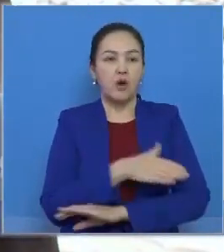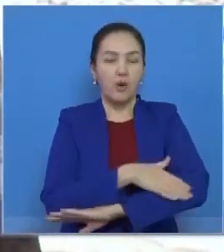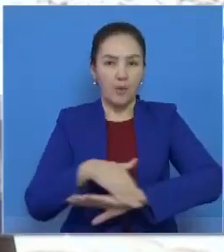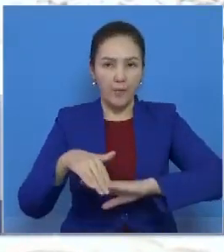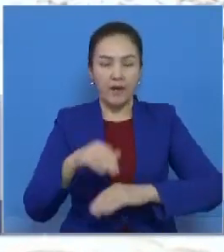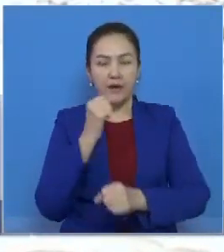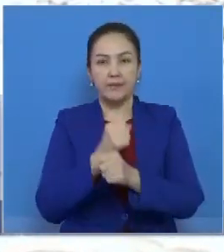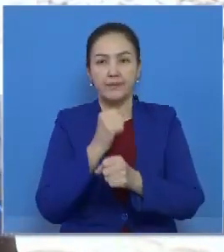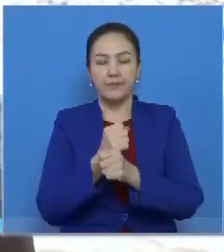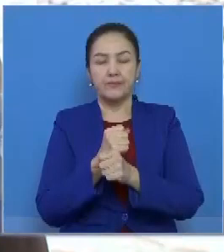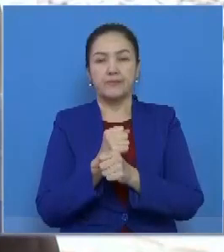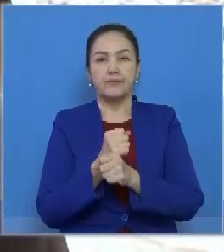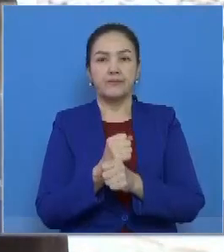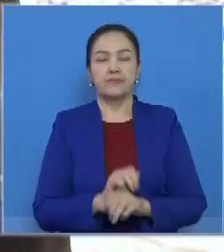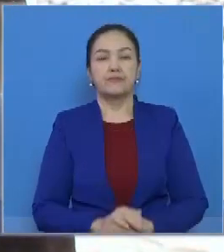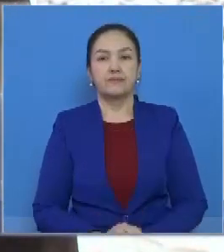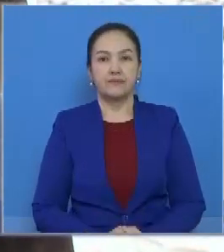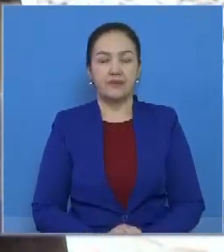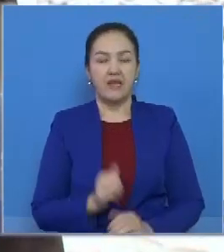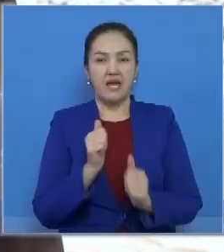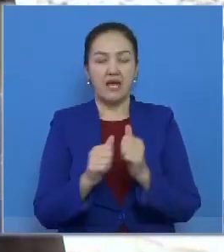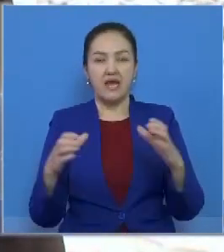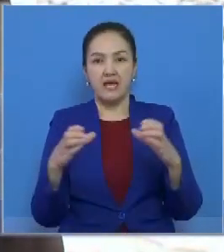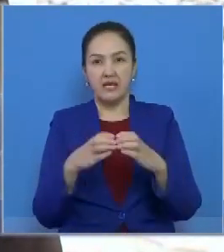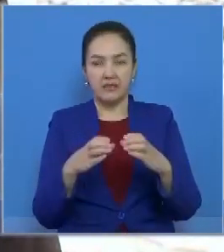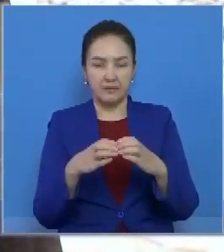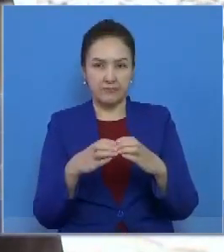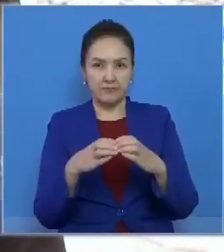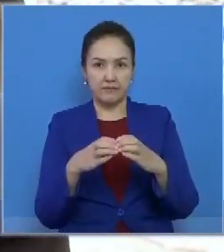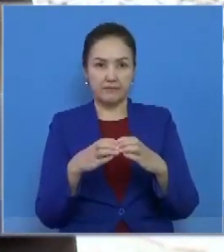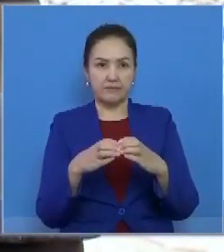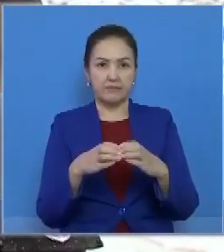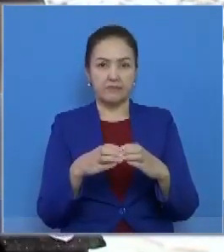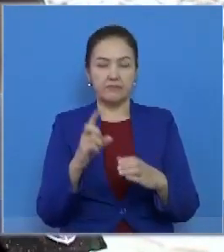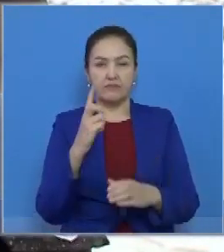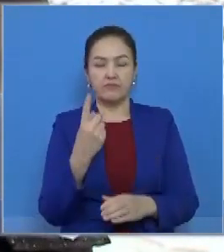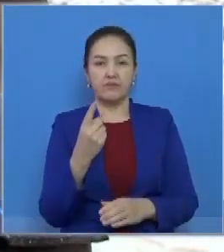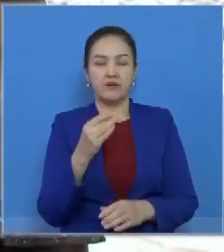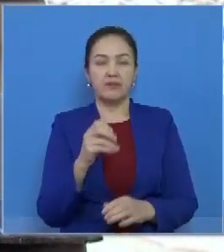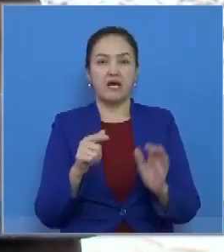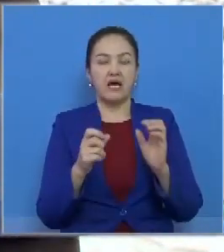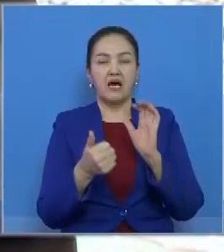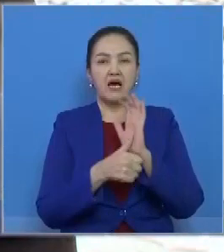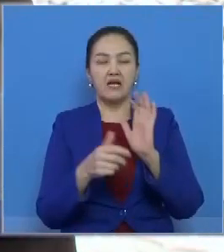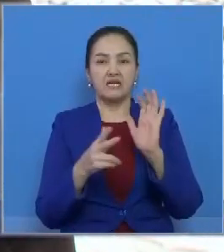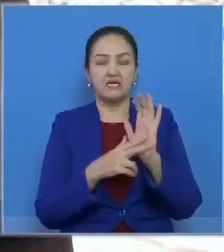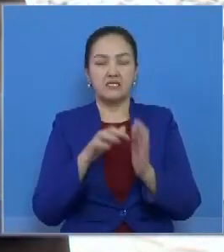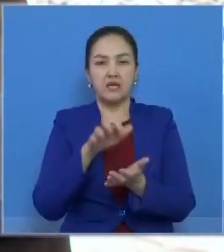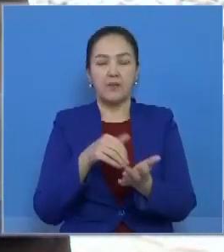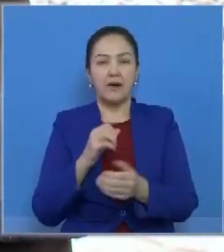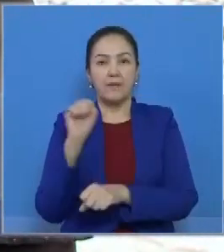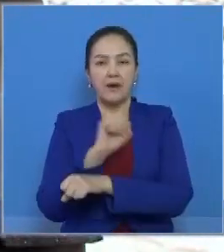көшелерінде жұмыс жасап жатыр. Әр бригадада бір погрузчик, 6-7 автосамосвалдардан